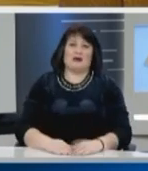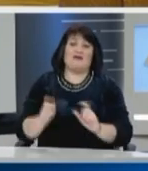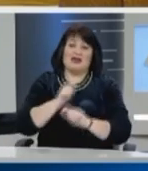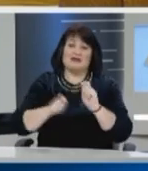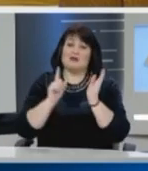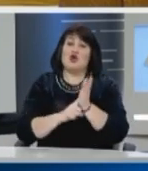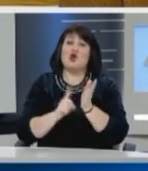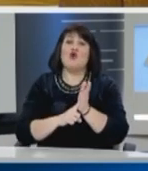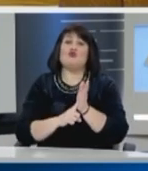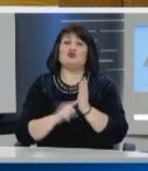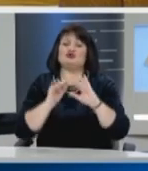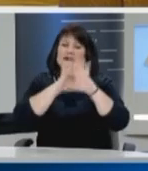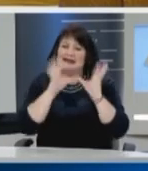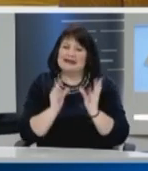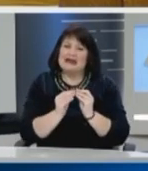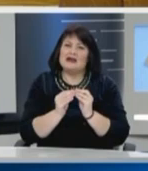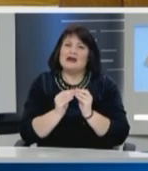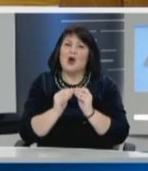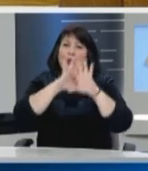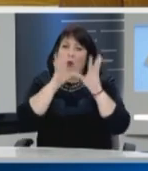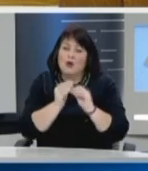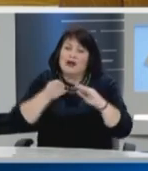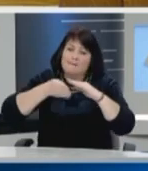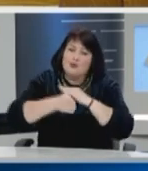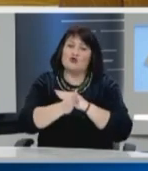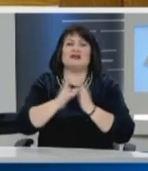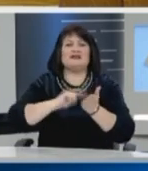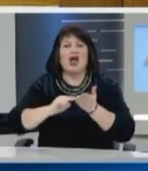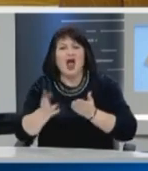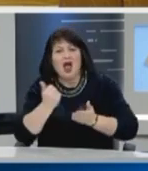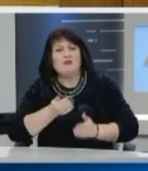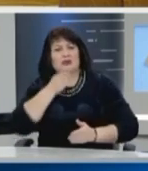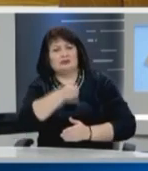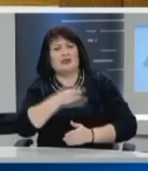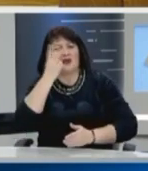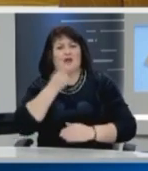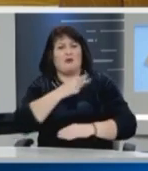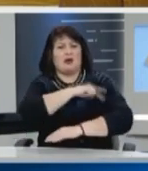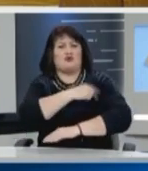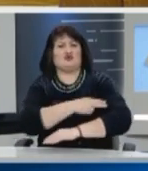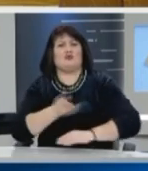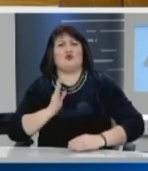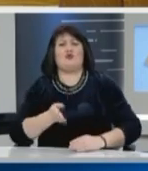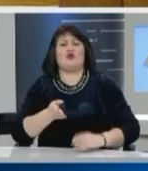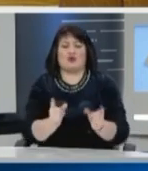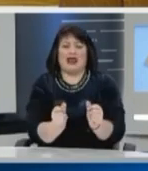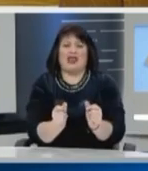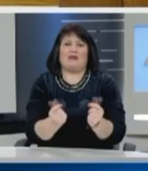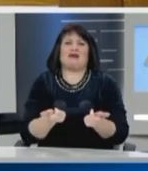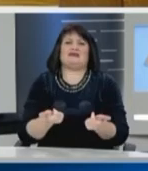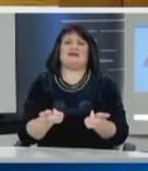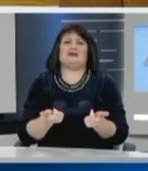θεσμοθέτηση της καθολικής πρόσβασης των ανασφάλιστων στα δημόσια νοσοκομεία, τη